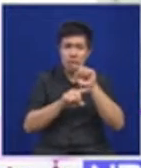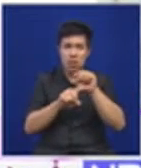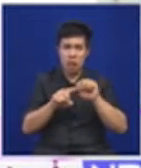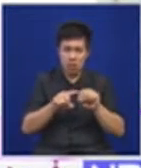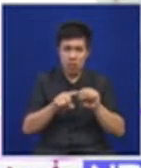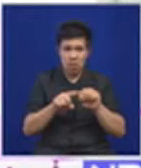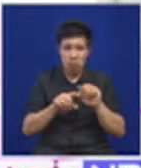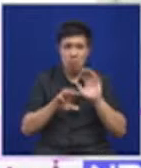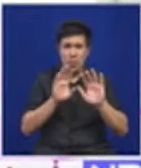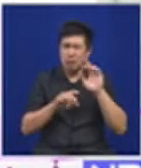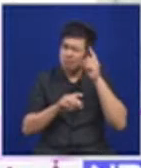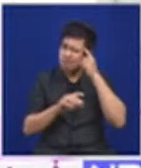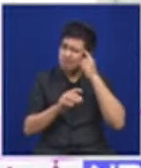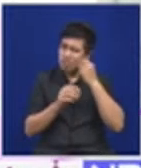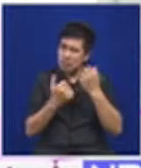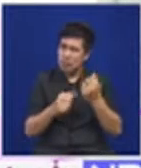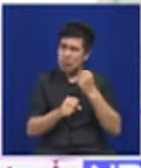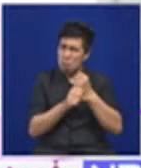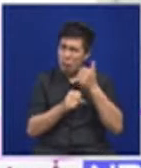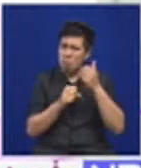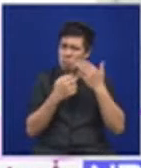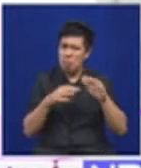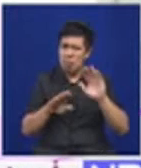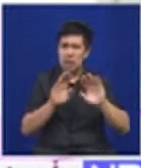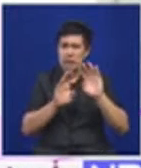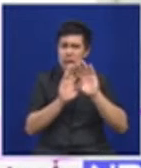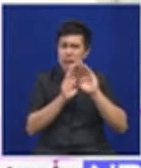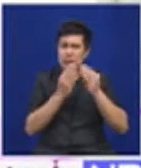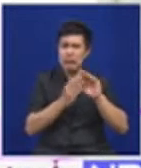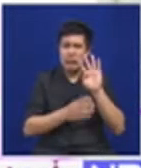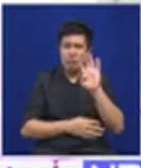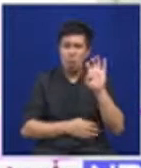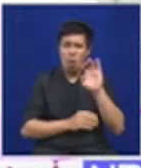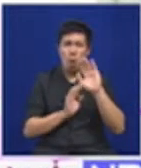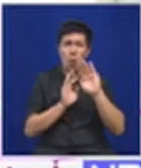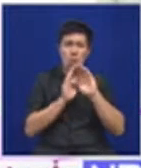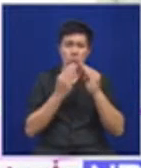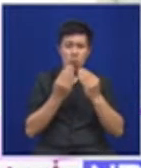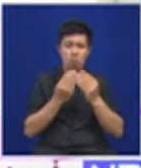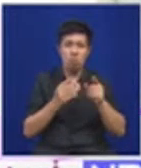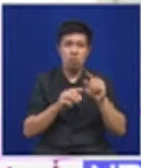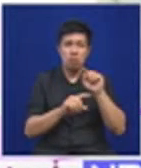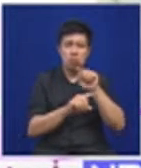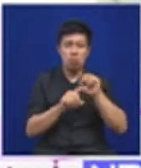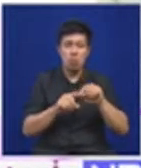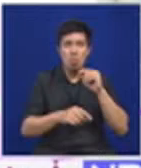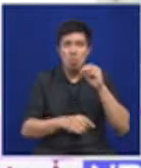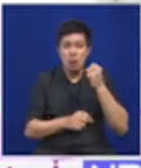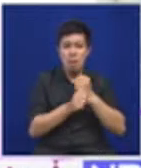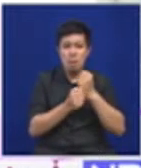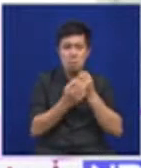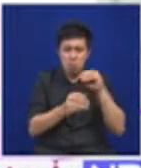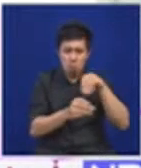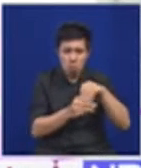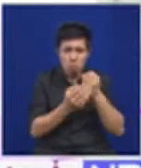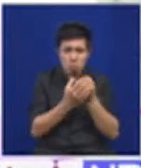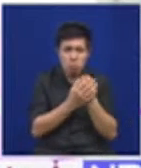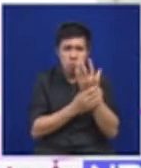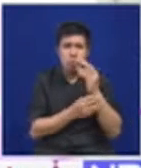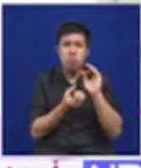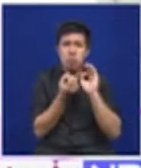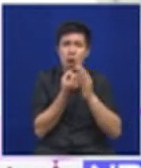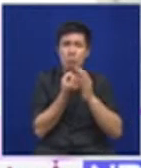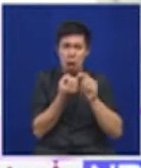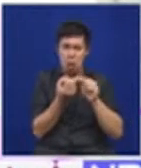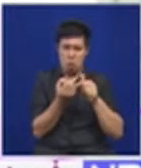ะนี้ทำแล้วประมาณเกือบ400ครอบครัวนะคือเปลี่ยนพื้นที่ 1-3% เนี่ยเป็นผลไม ้ ท่านรู้ไหมครับว่าผลไม้บึงกาฬเนี่ย